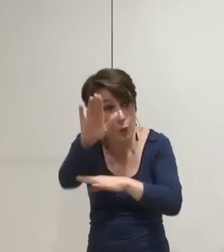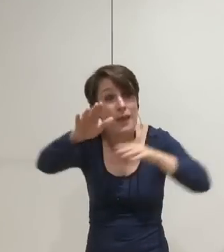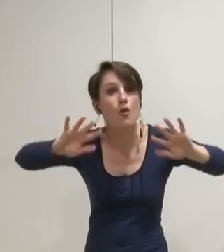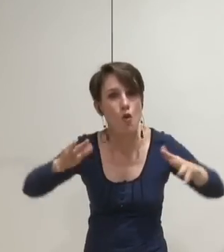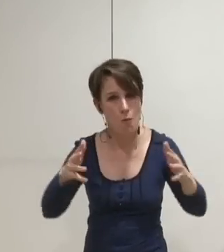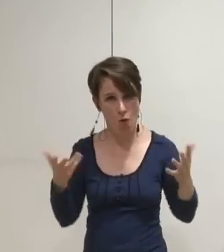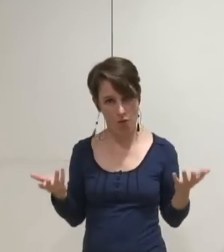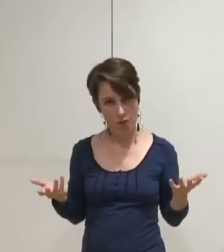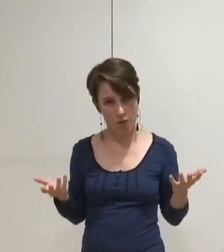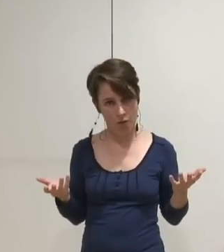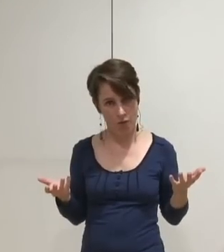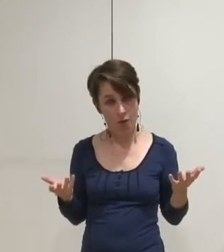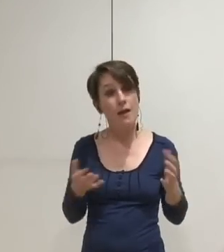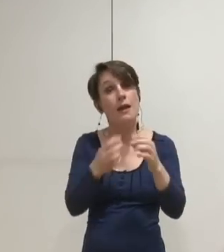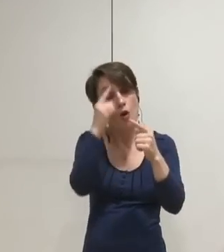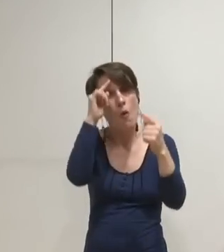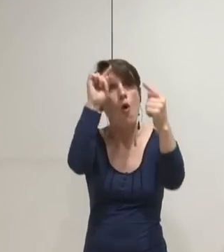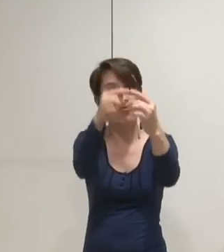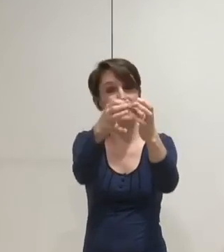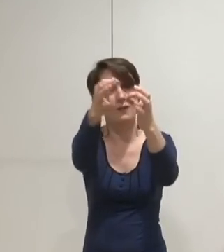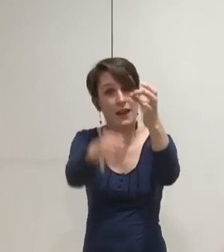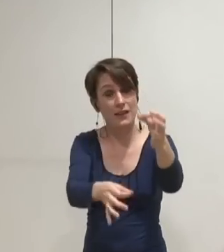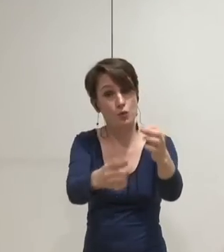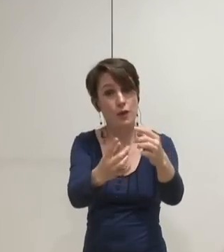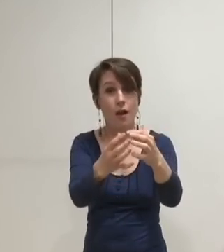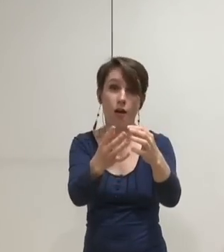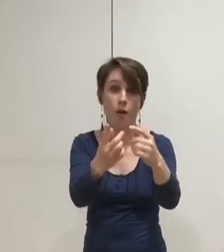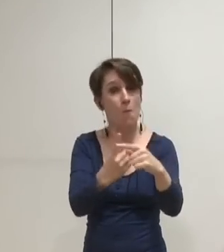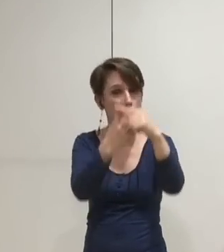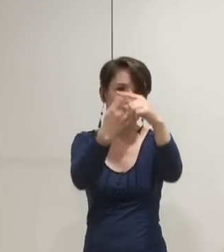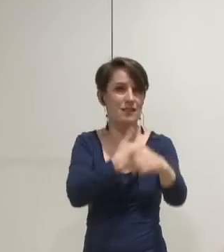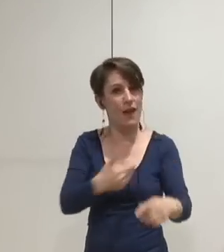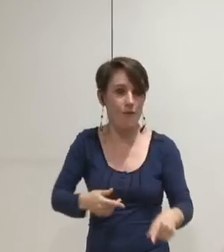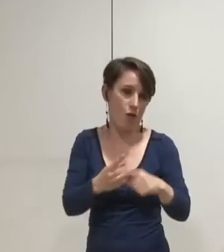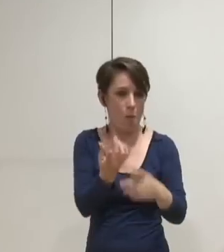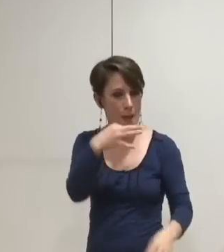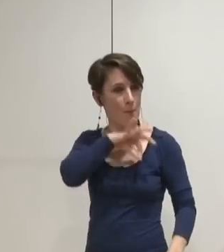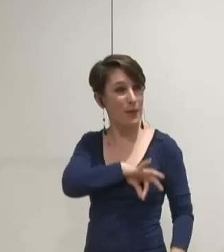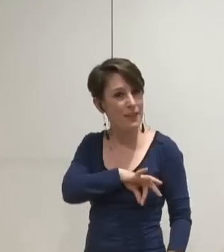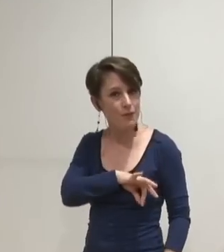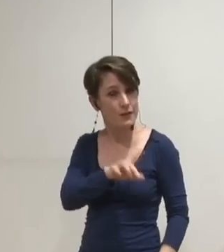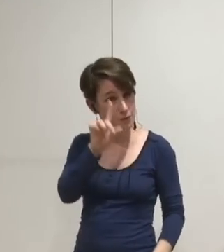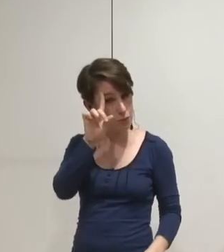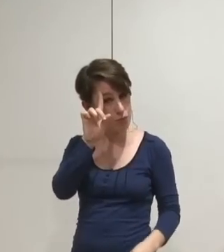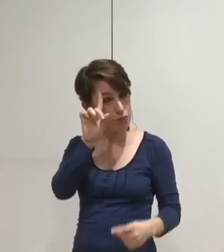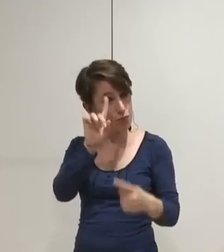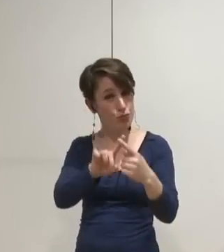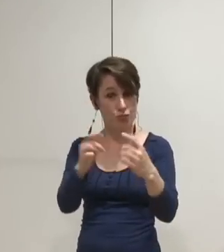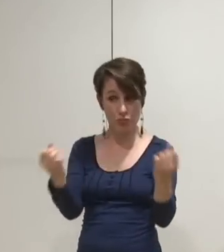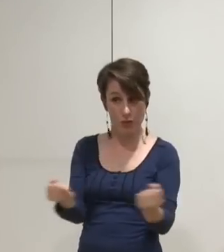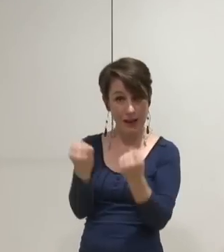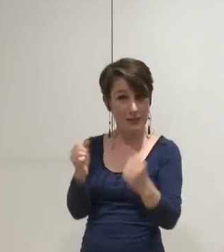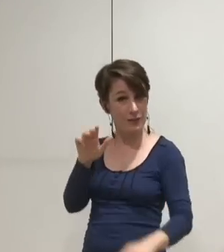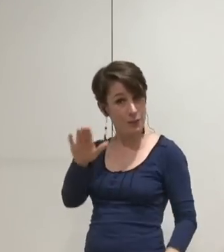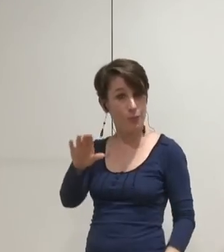bien un bénéfice final ou un résultat positif final pour l'activité de ALP